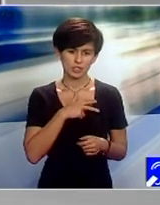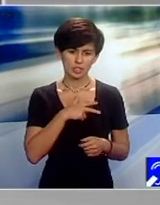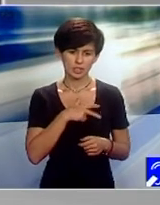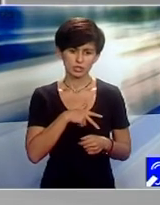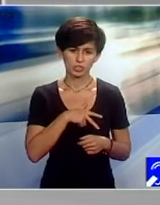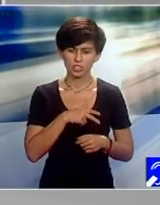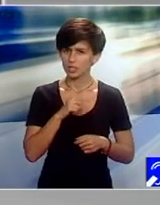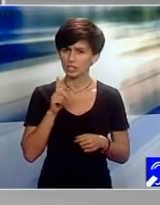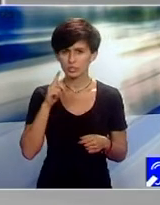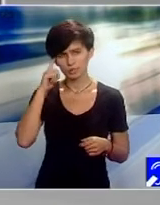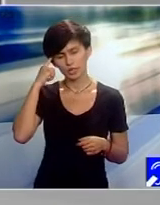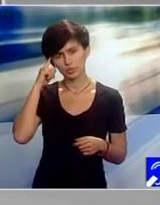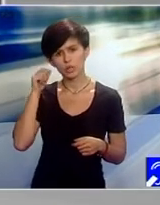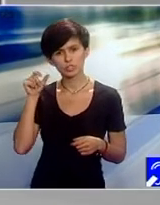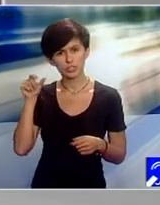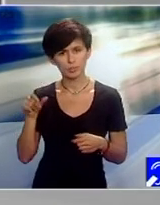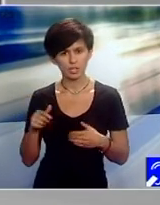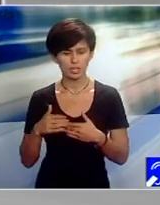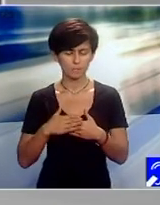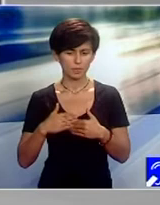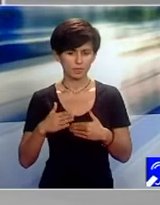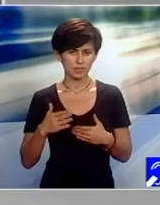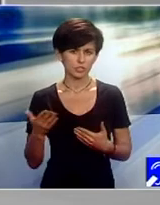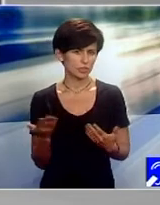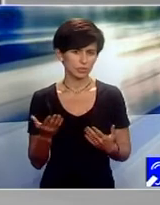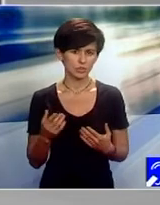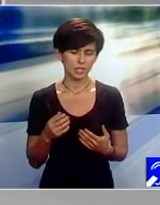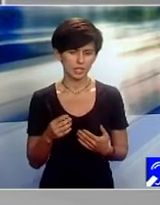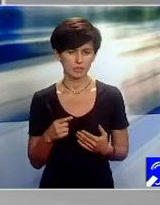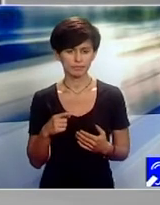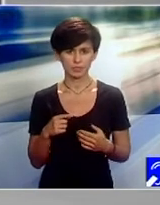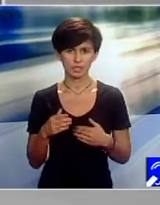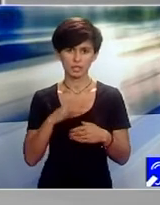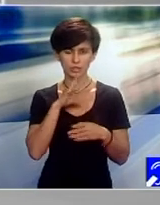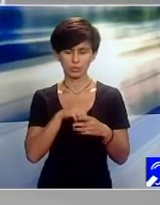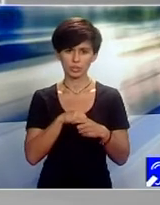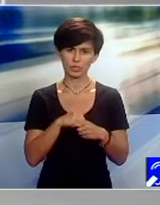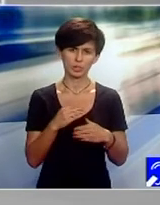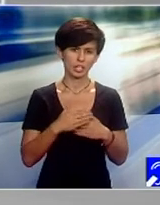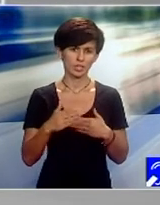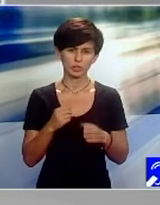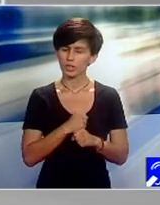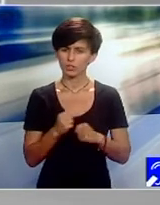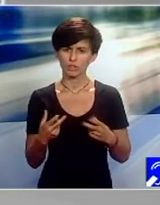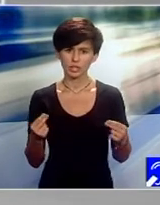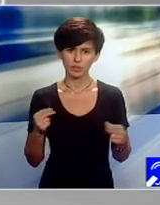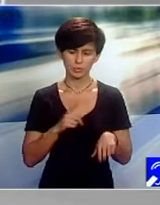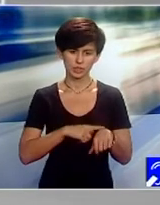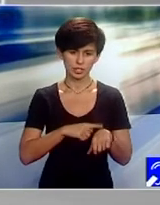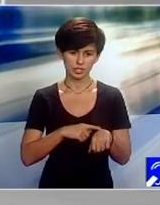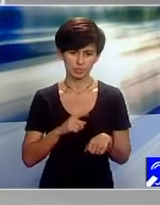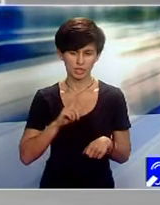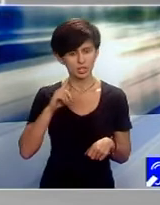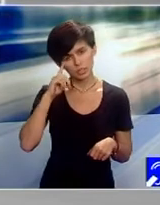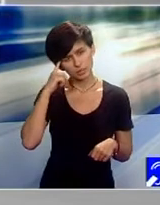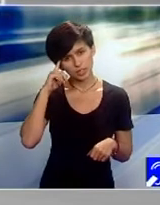etajul inferior cu care suntem de 10 ani vecini sau stăm alături de atâția ani. Nu mai